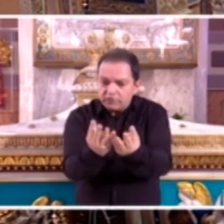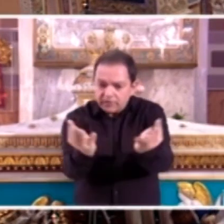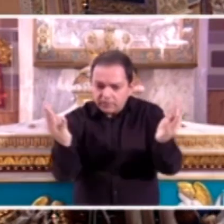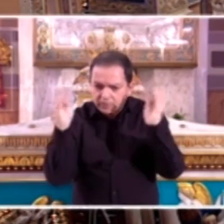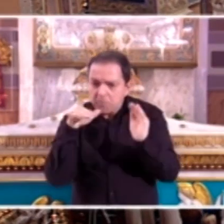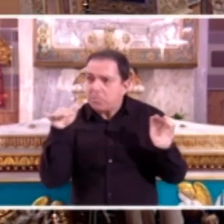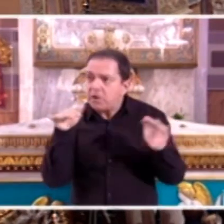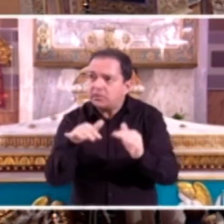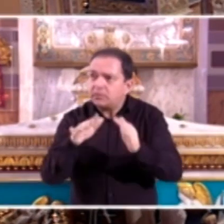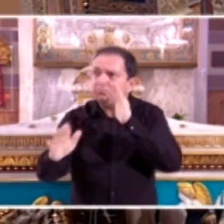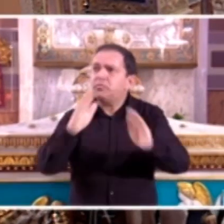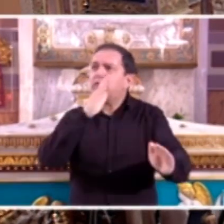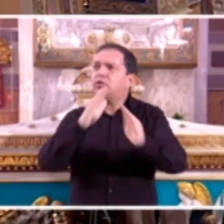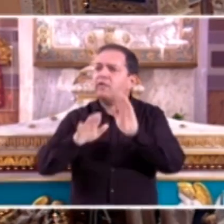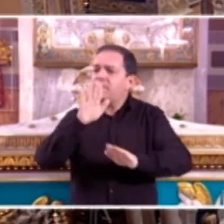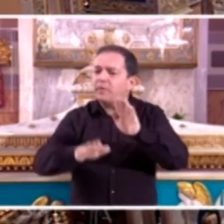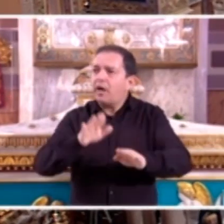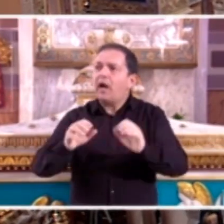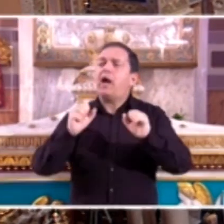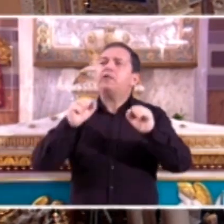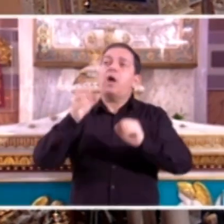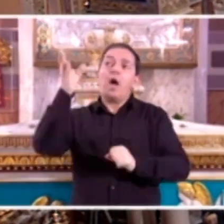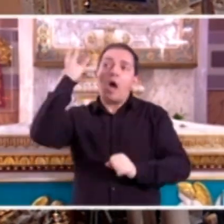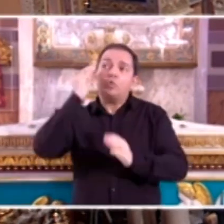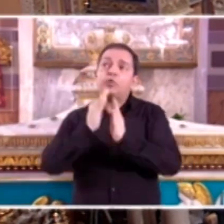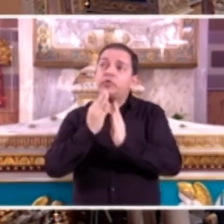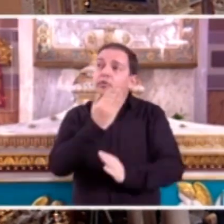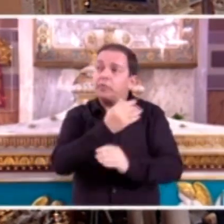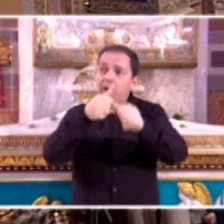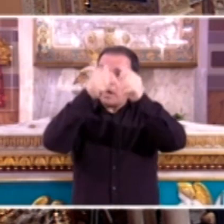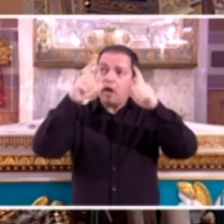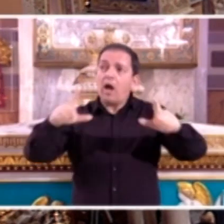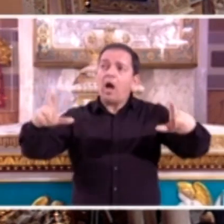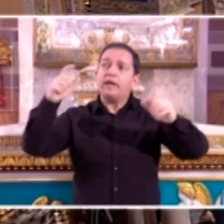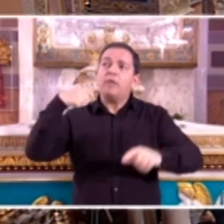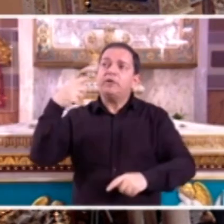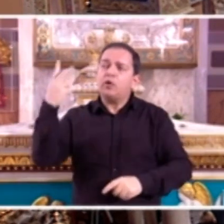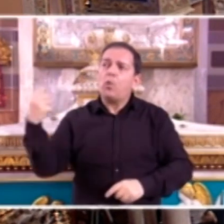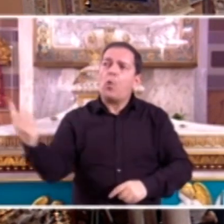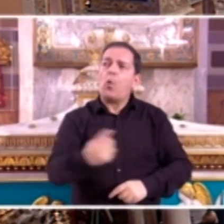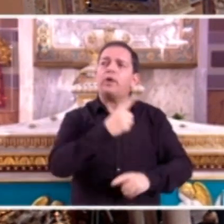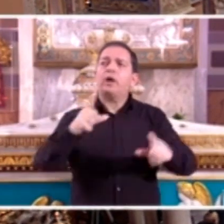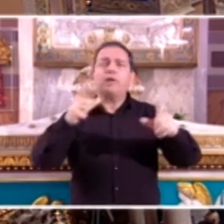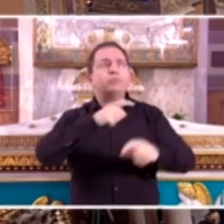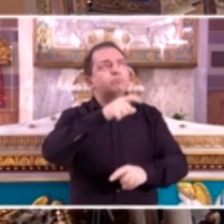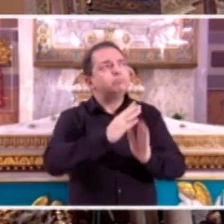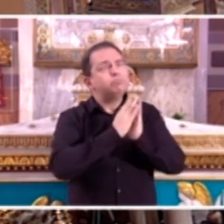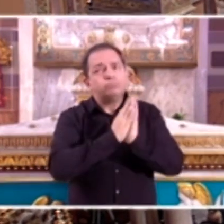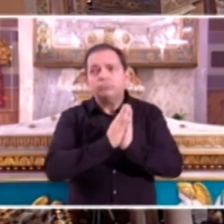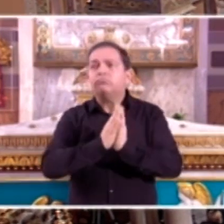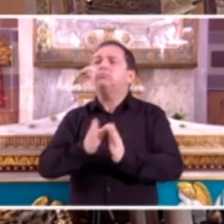ζωήν, ασφάλισε ημών τα διαβήματα. Ευχές και οικεσίες εν δόξου Θεοτόκου και η Παρθένου Μαρίας και πάντων σου των Αγίων.